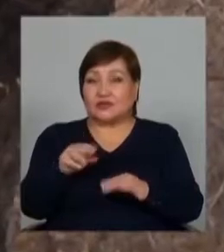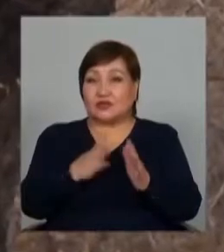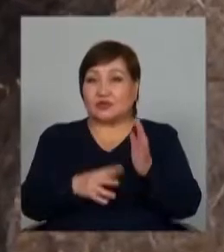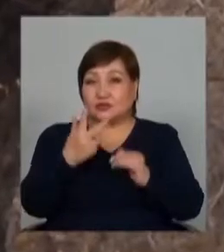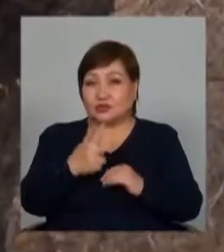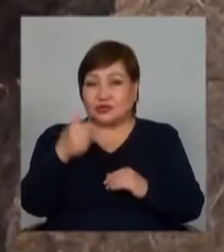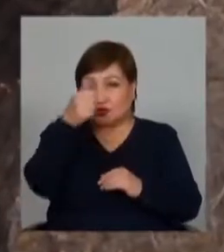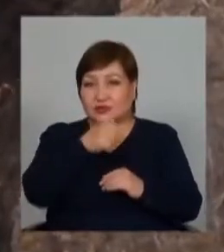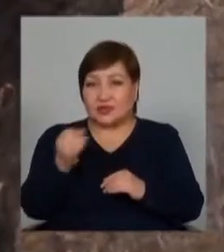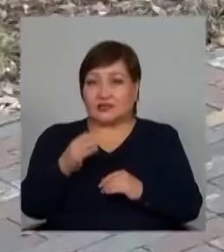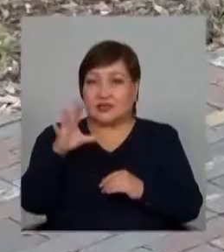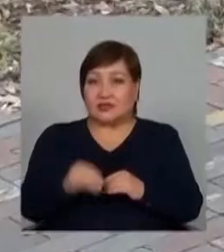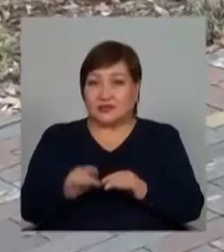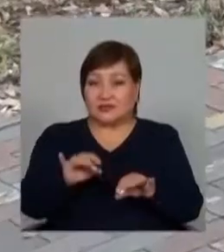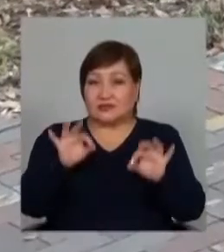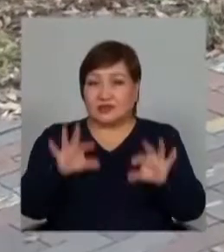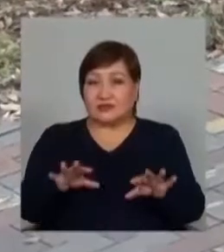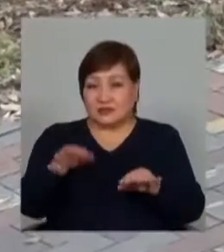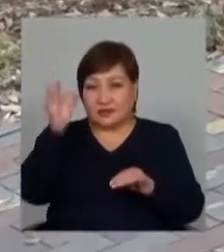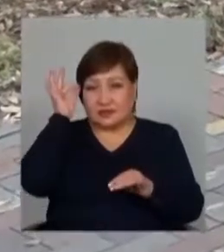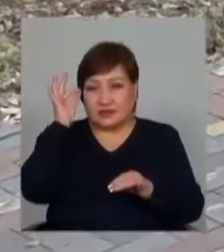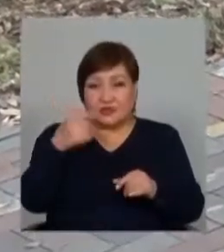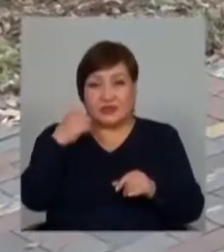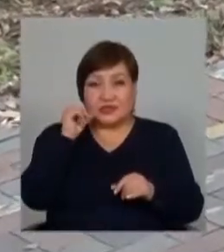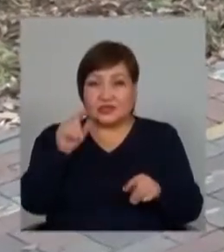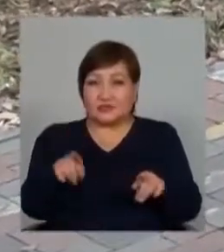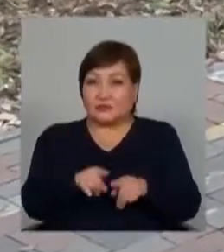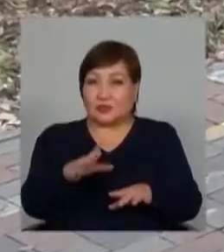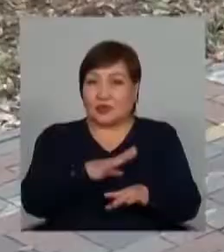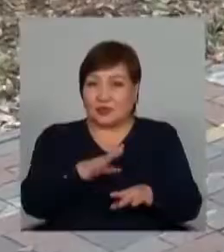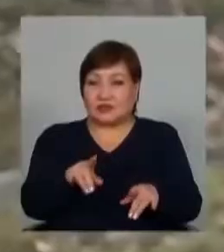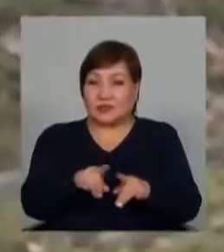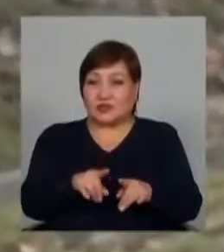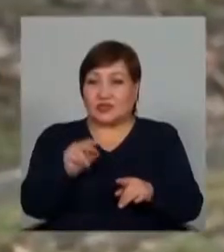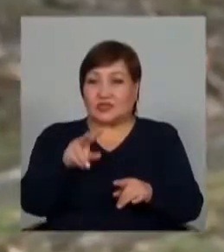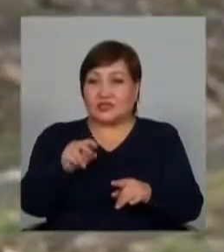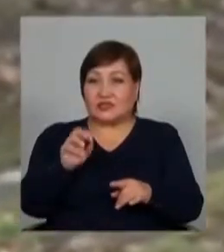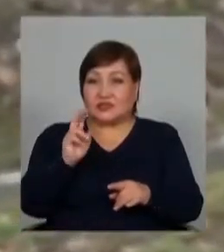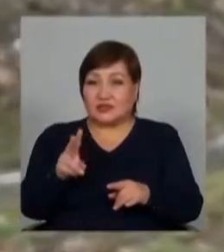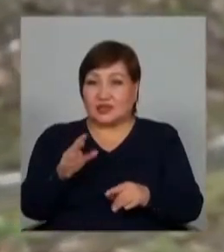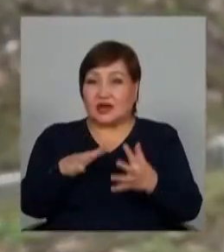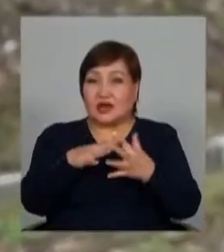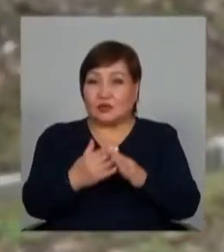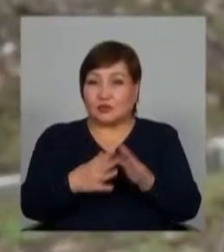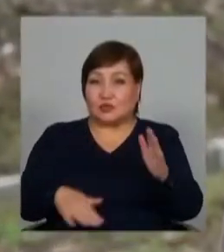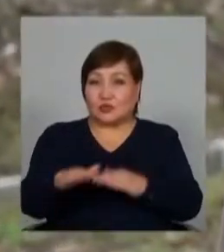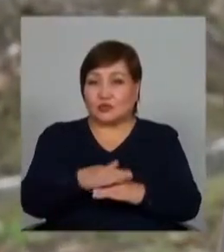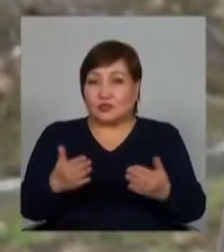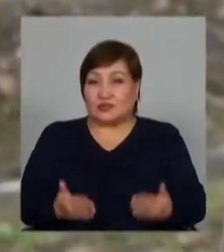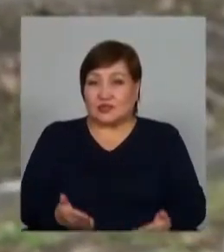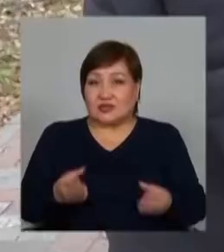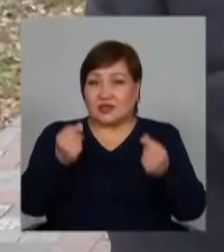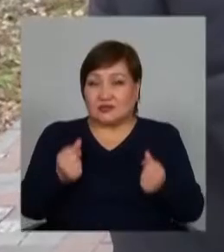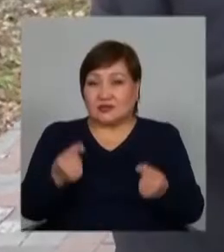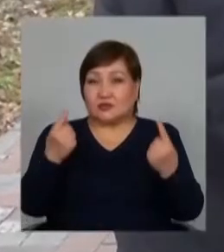сәтті еске алып, күні кеше болғанда еді дейді. Сол тұста Алматы облысына қарасты Шелек ауылдық округінде өмір сүрген халықтың құнсызданған